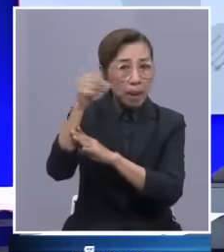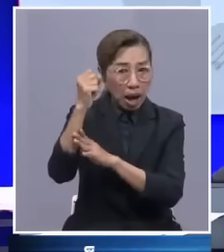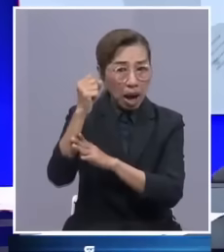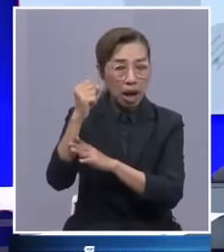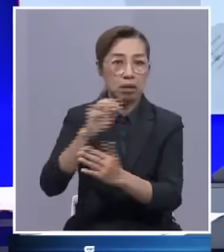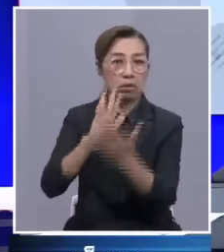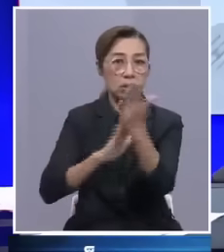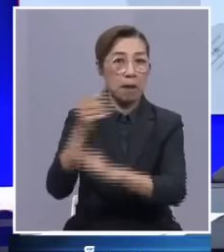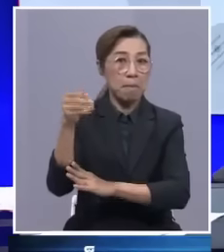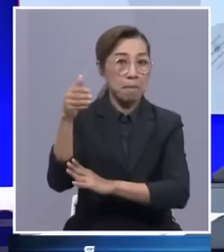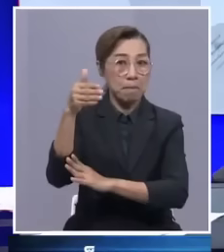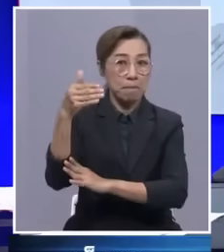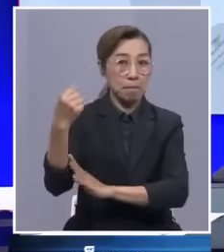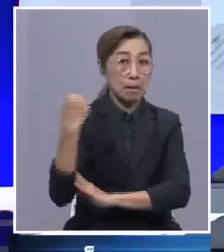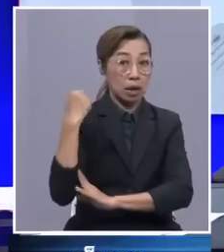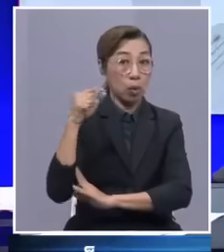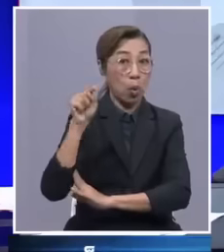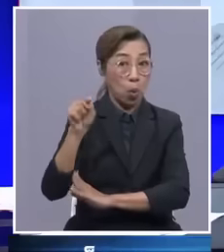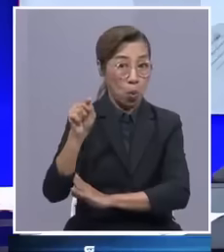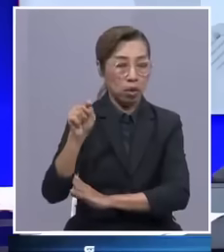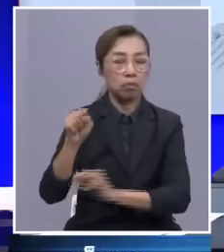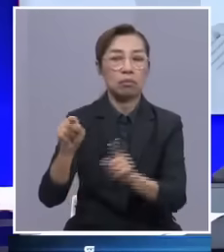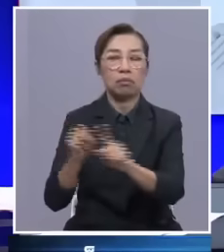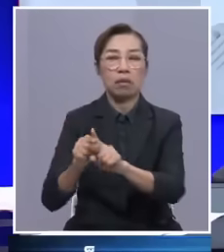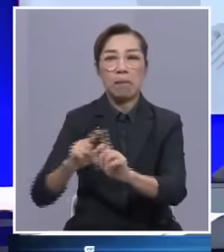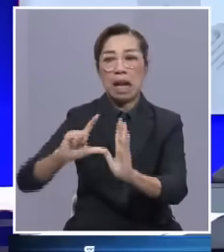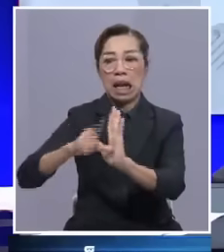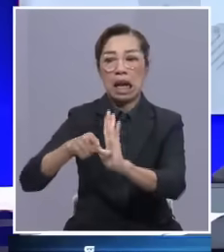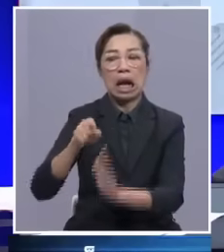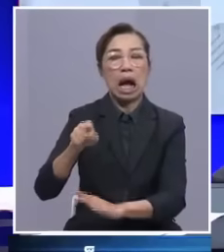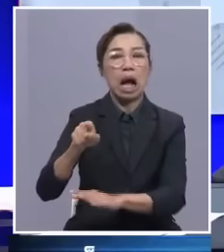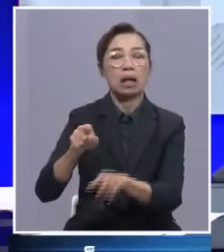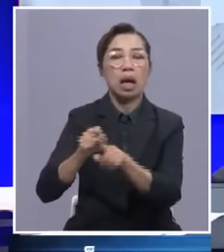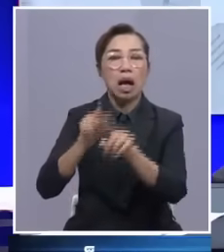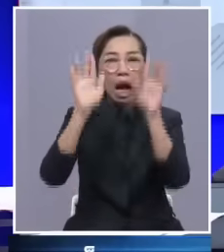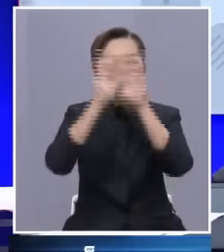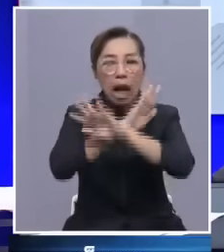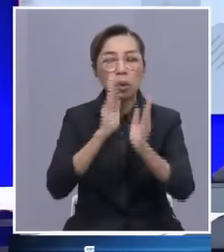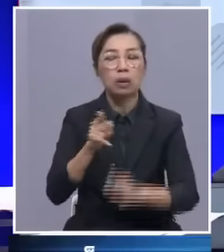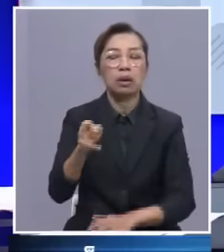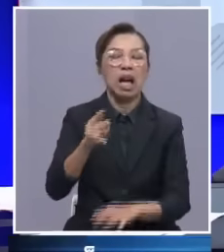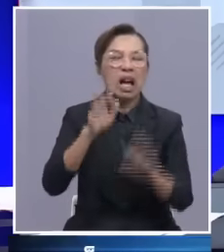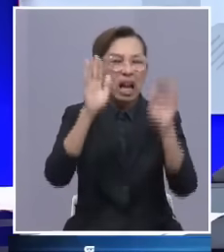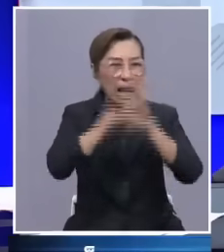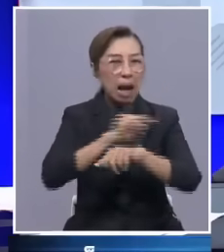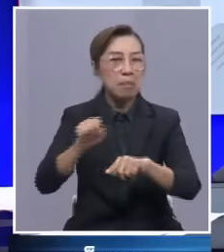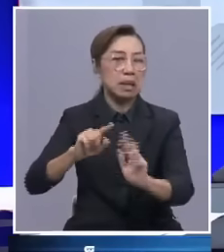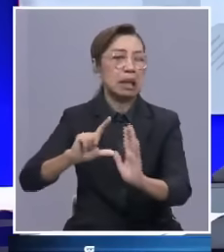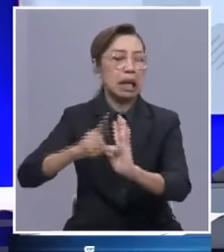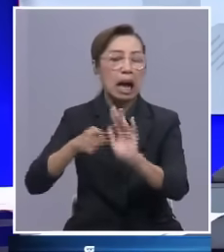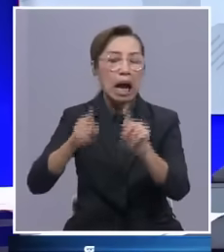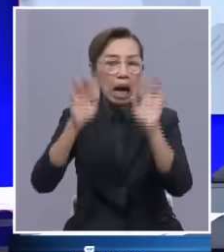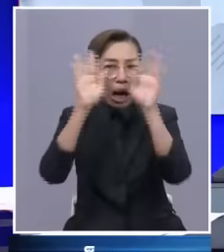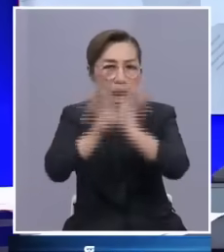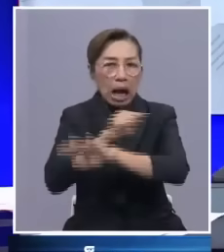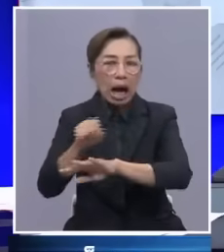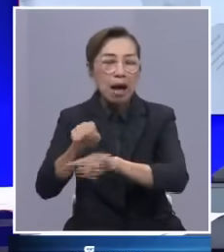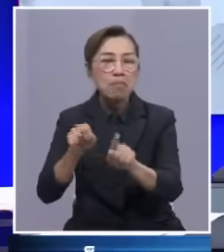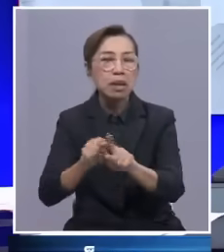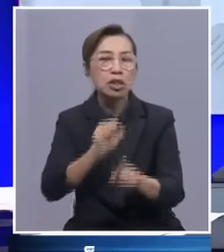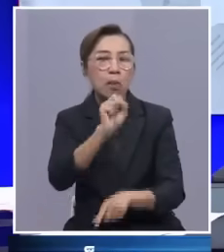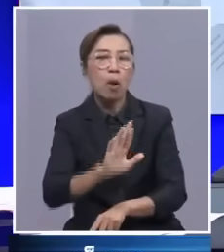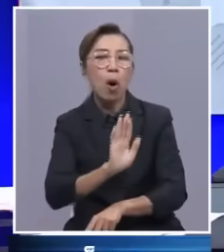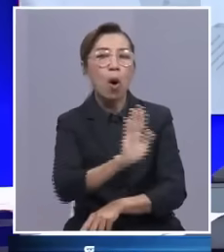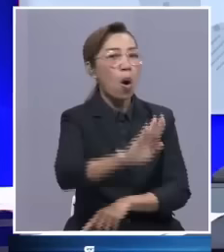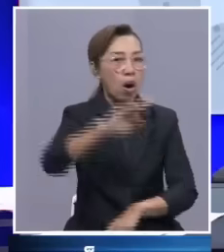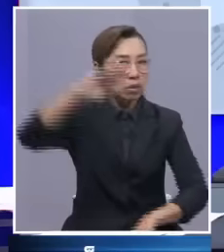ำแหน่งที่ถูกครหามาบ่อยมากว่าเป็นตำแหน่งอะไร ครับ ไม่ว่าจะอะไรกองทัพหรือว่าอะไรตำรวจก็ตาม